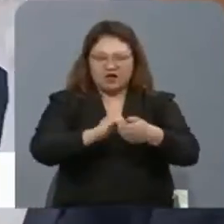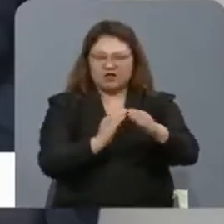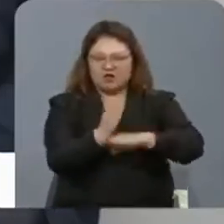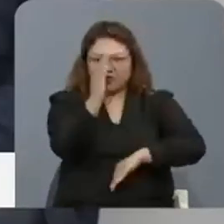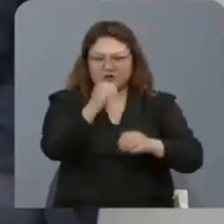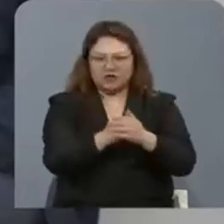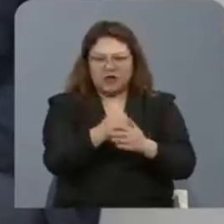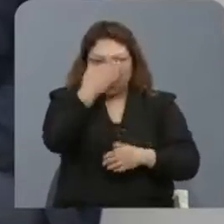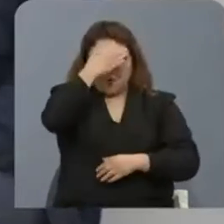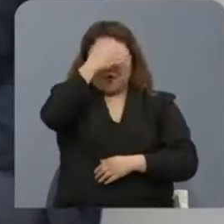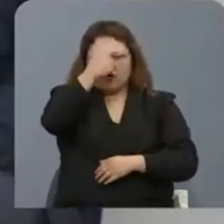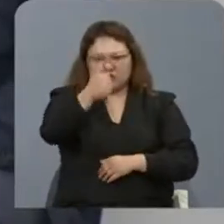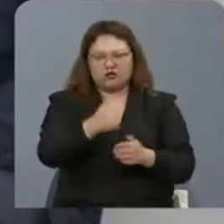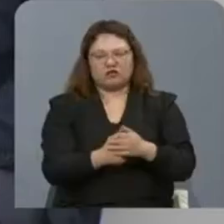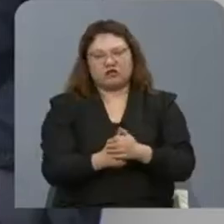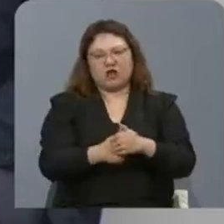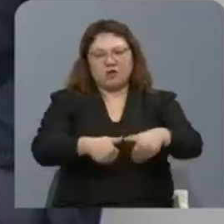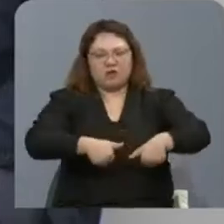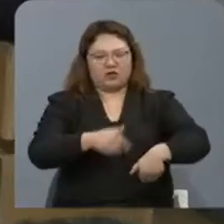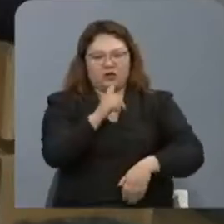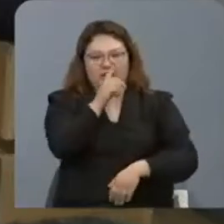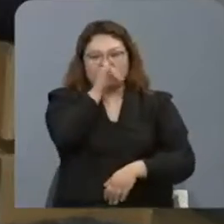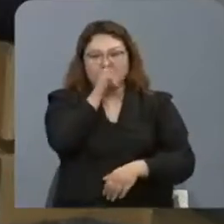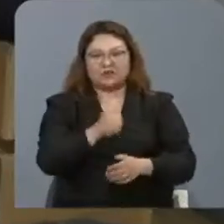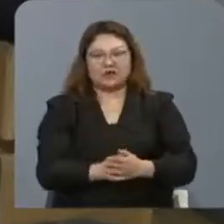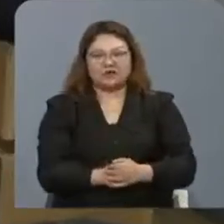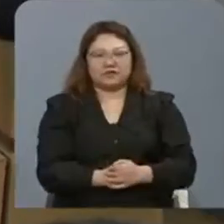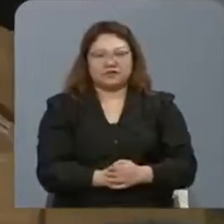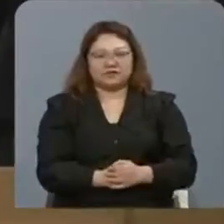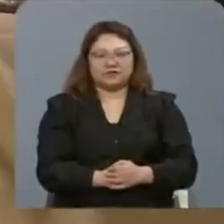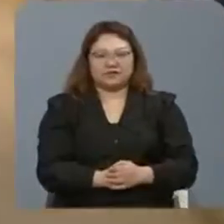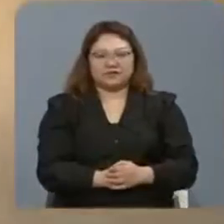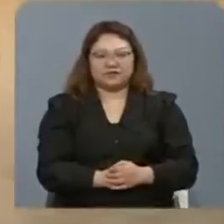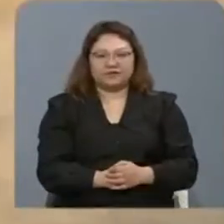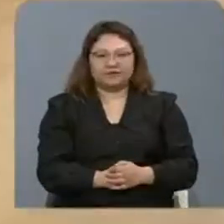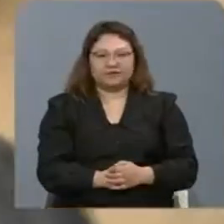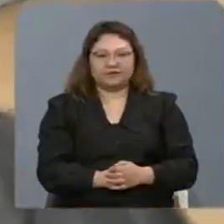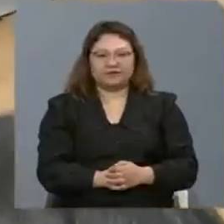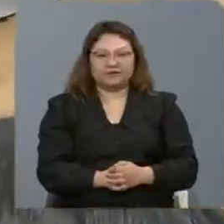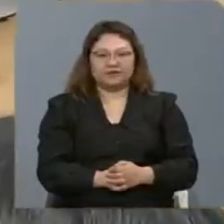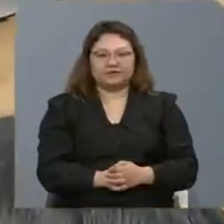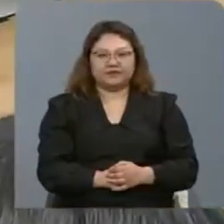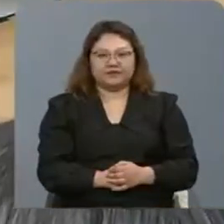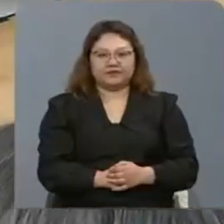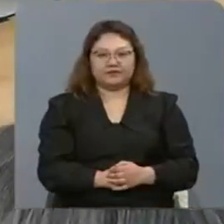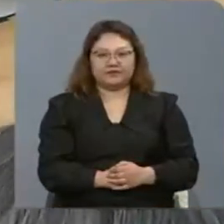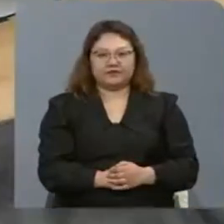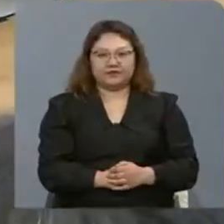컨트롤타워 등이 과제로 제시됐습니다. KBS 뉴스 안소연입니다.